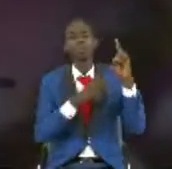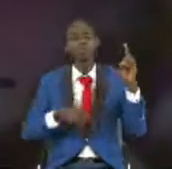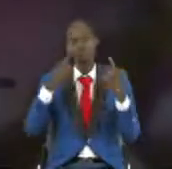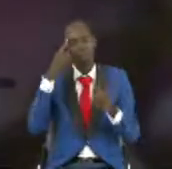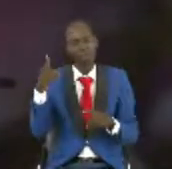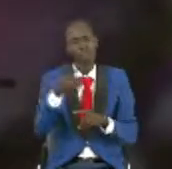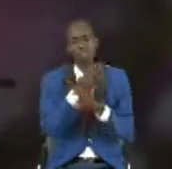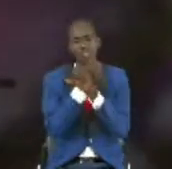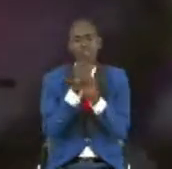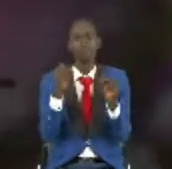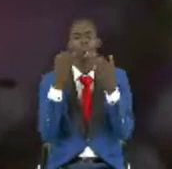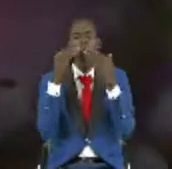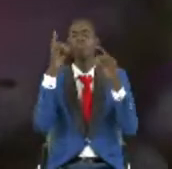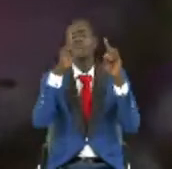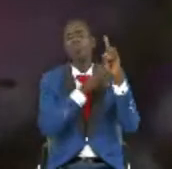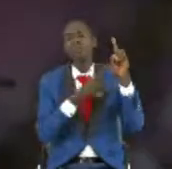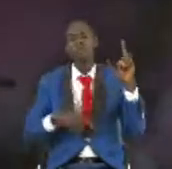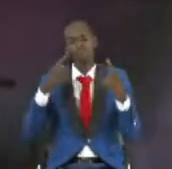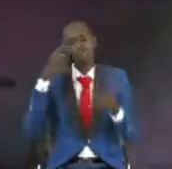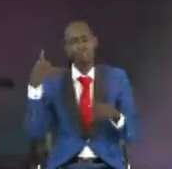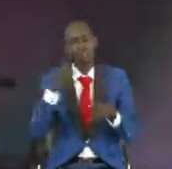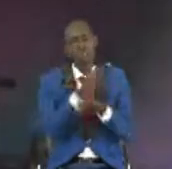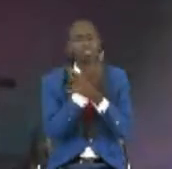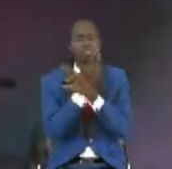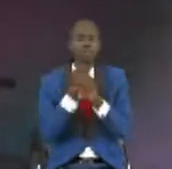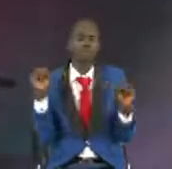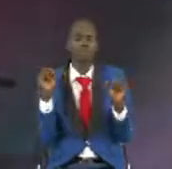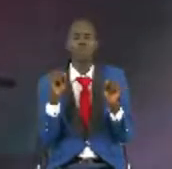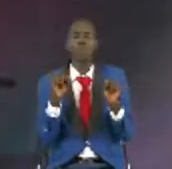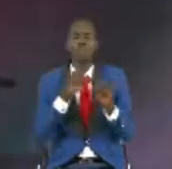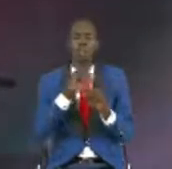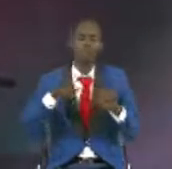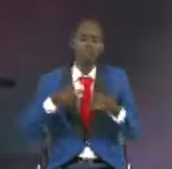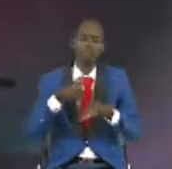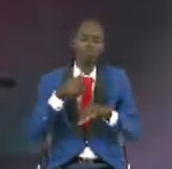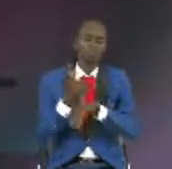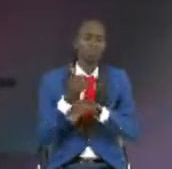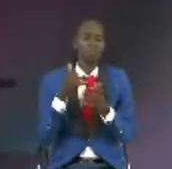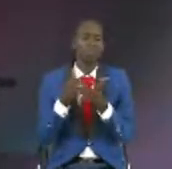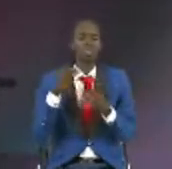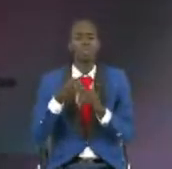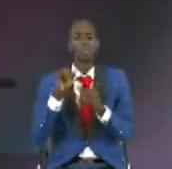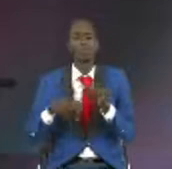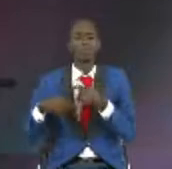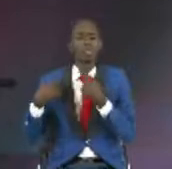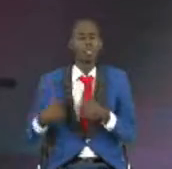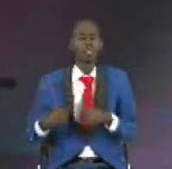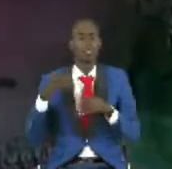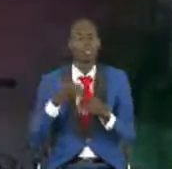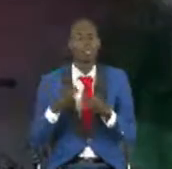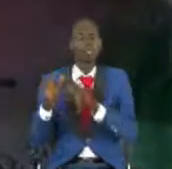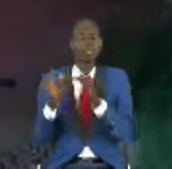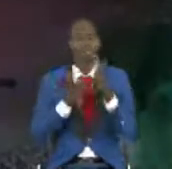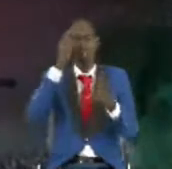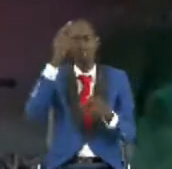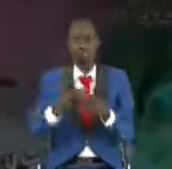Merci Seigneur pour leur rédemption. Confirme-le dans chaque cœur. Au nom de Jésus, nous